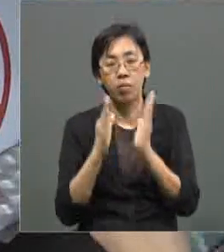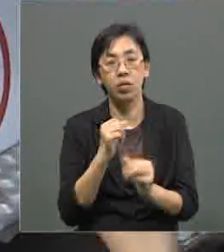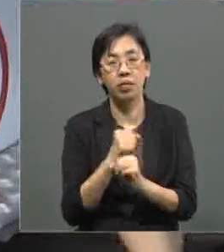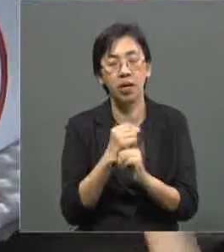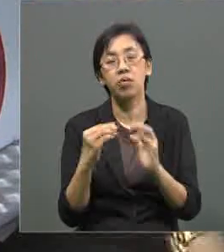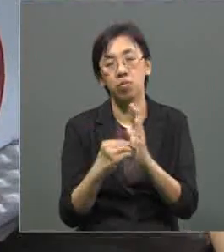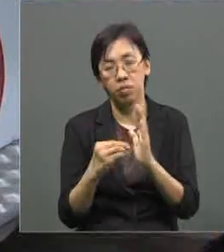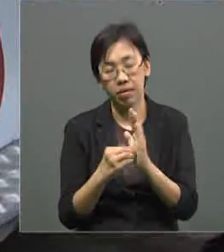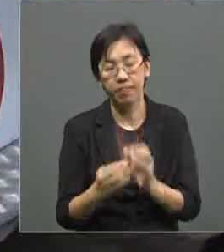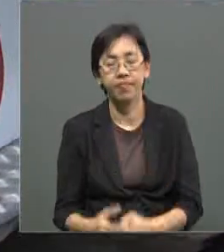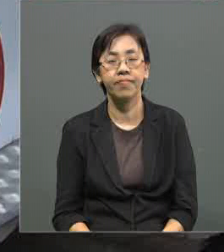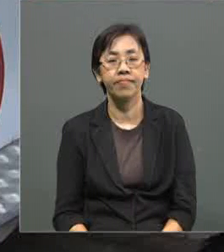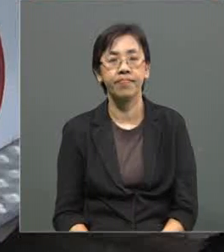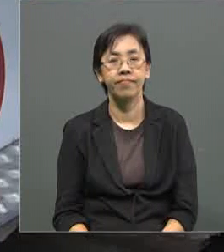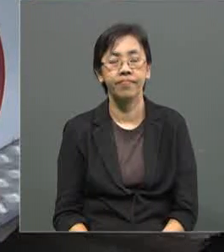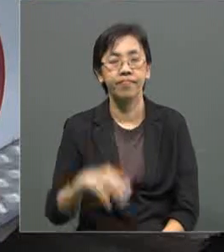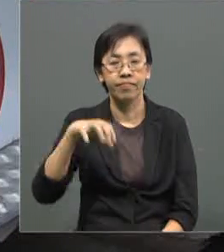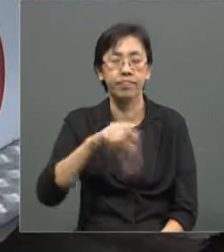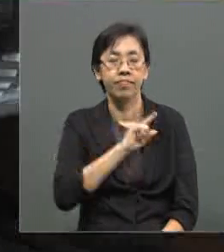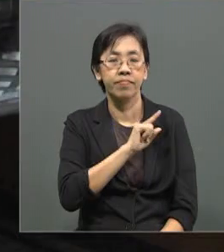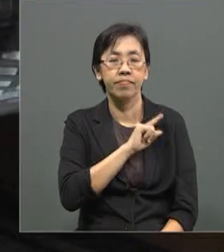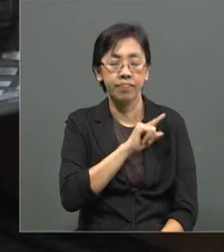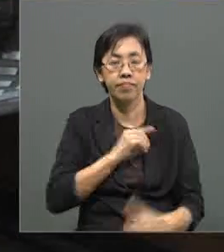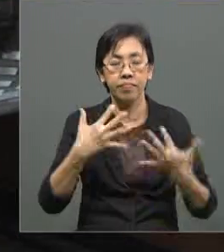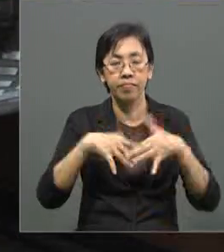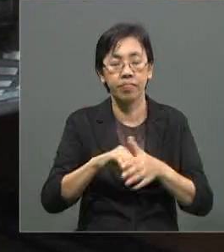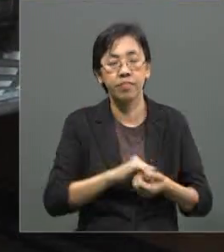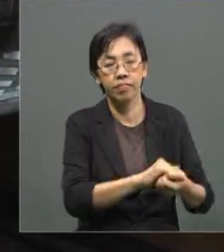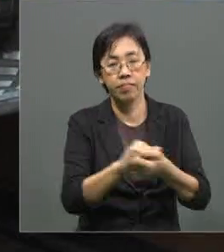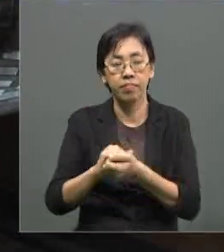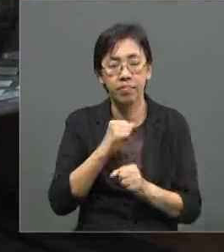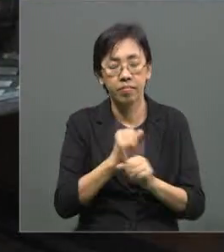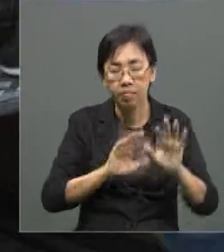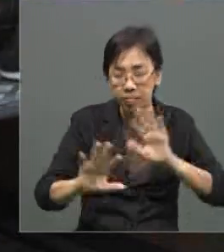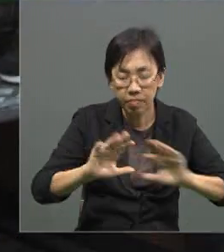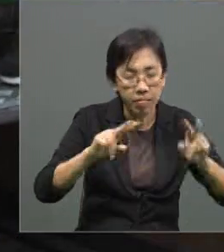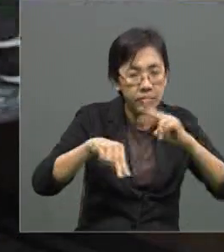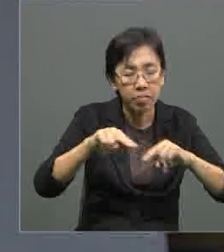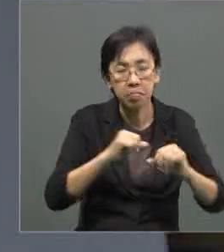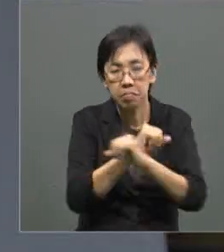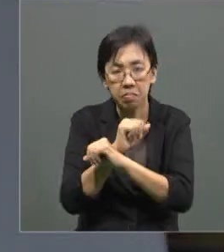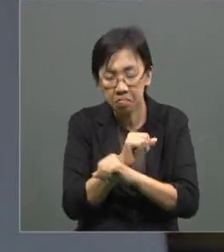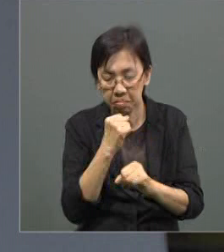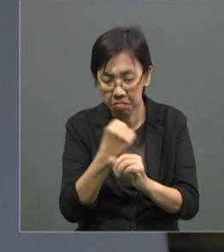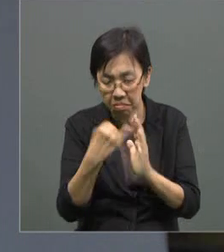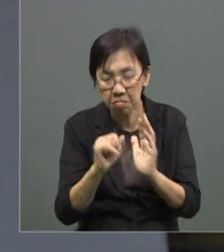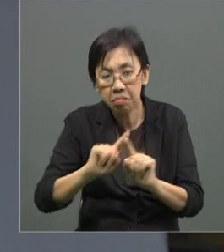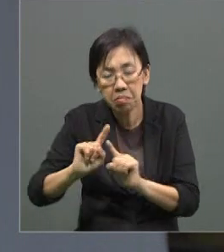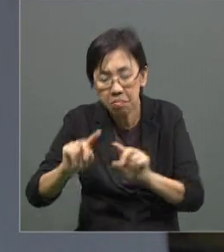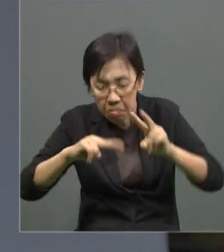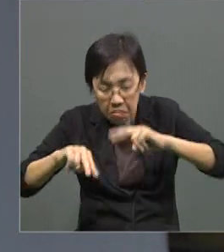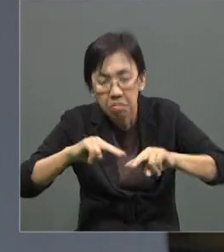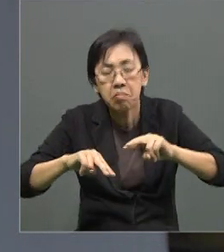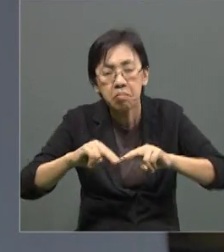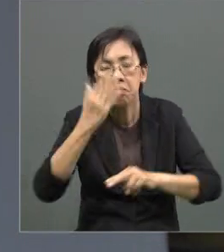กทมขณะเดียวกันหน่วยงานที่เกี่ยวข้องก็ควรจะต้องบูรณาการกันไปลงพื้นที่เพื่อป้องปรามการกระทำความผิดการใช้กัญชา